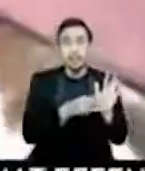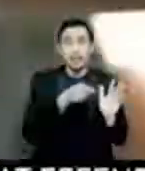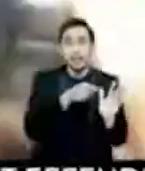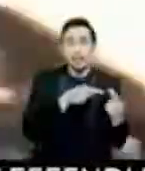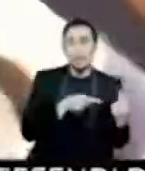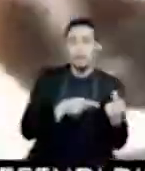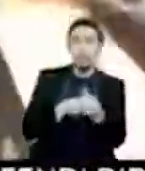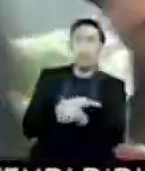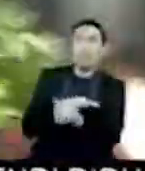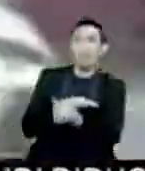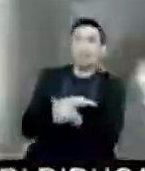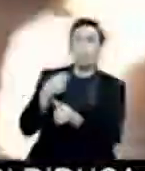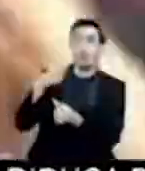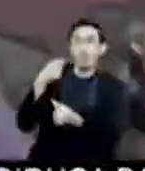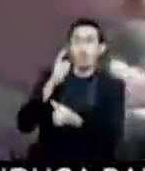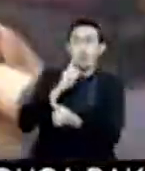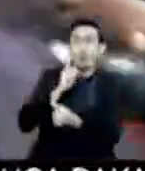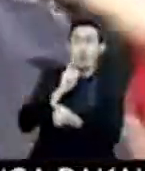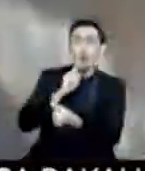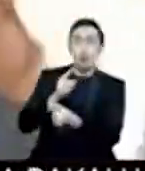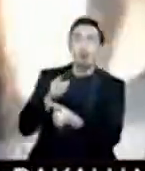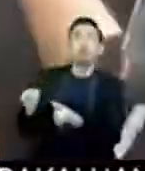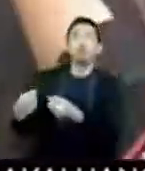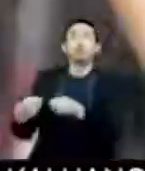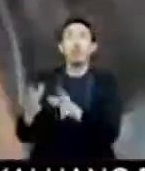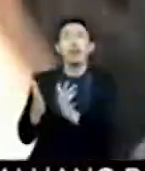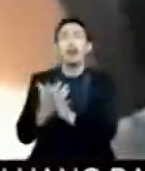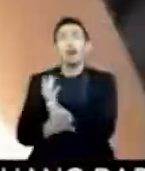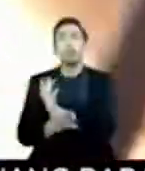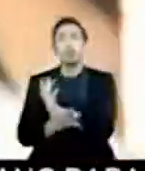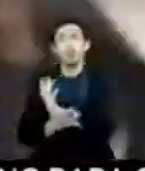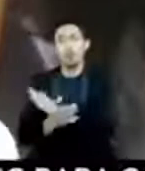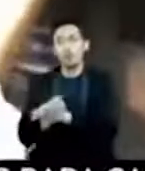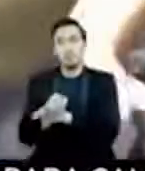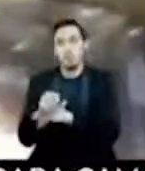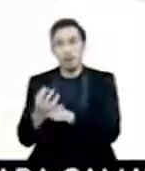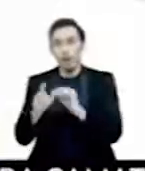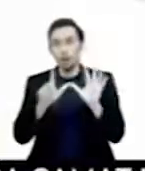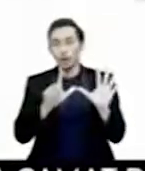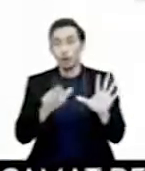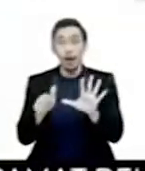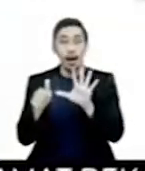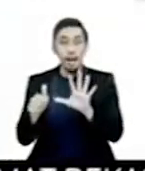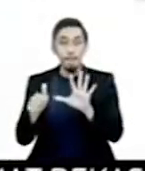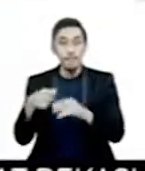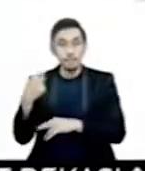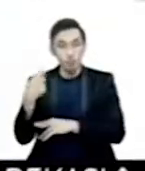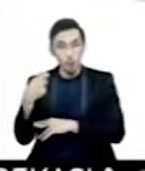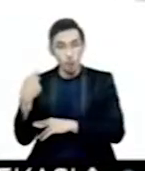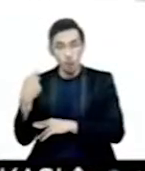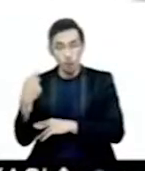konten pornografi yang dia jual secara langsung yaitu sebanyak 76 konten. Maka dari itu dari pihak